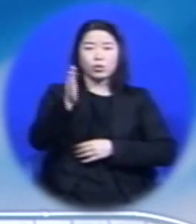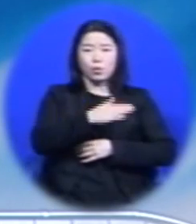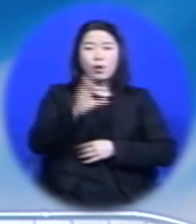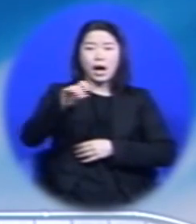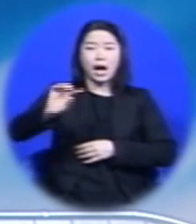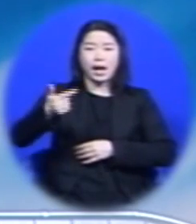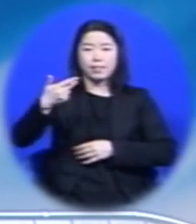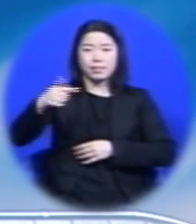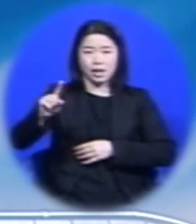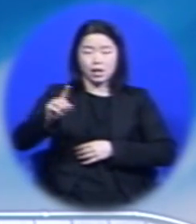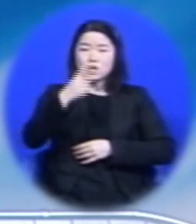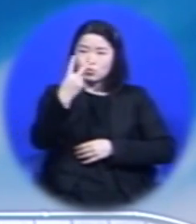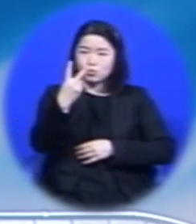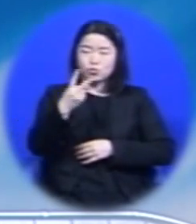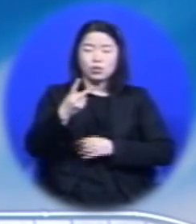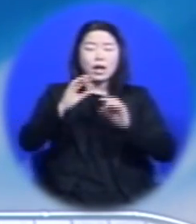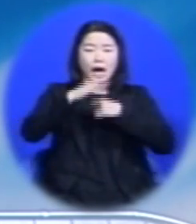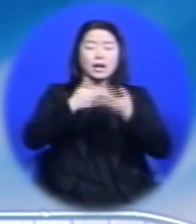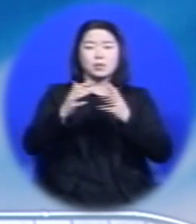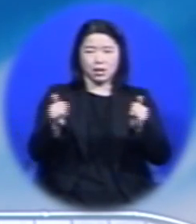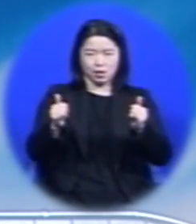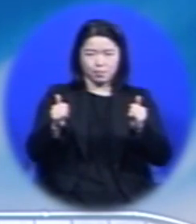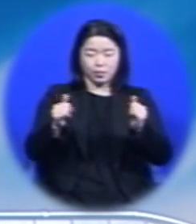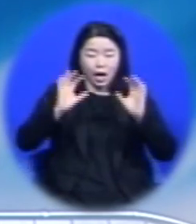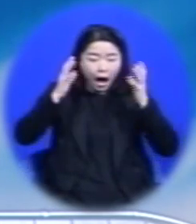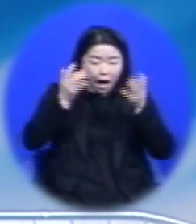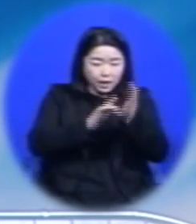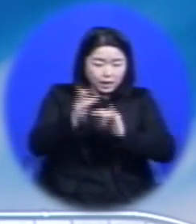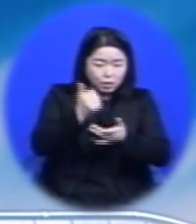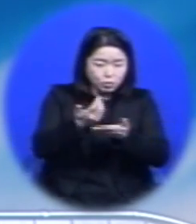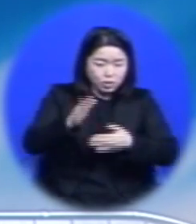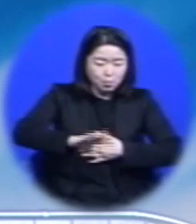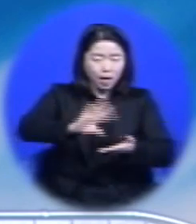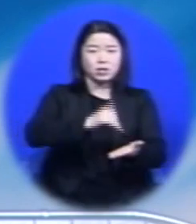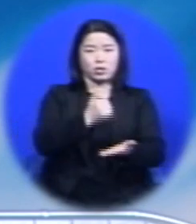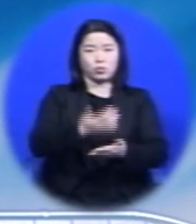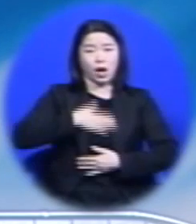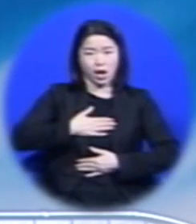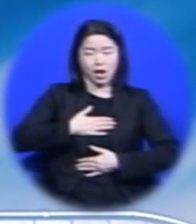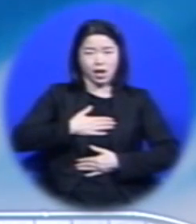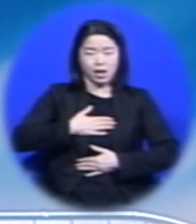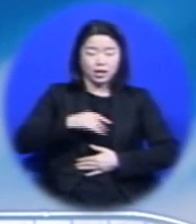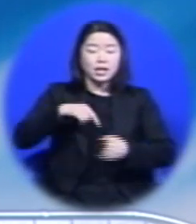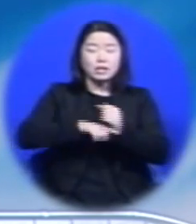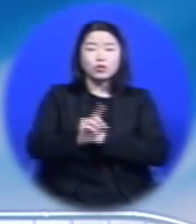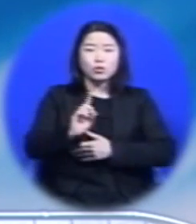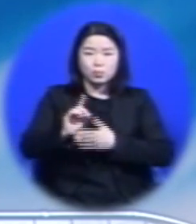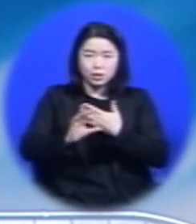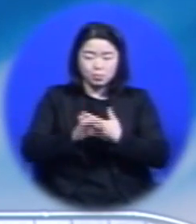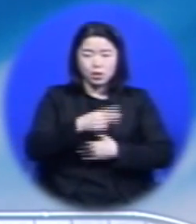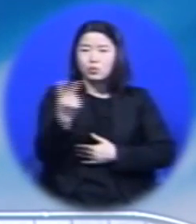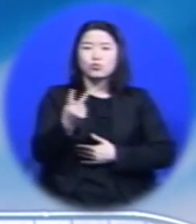나옵니다이 두 사람은 아기 예수인도 그리스도인 줄 알아봤어요 이유는요